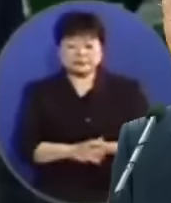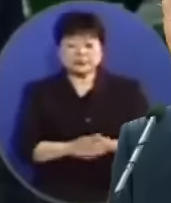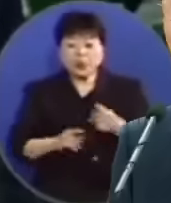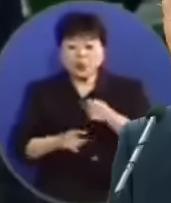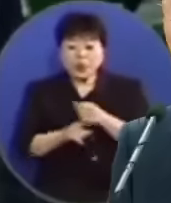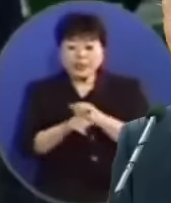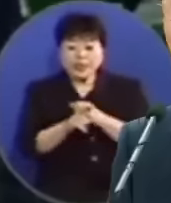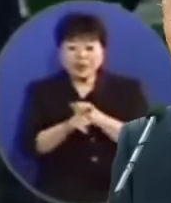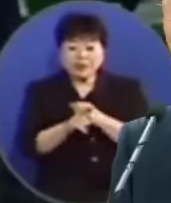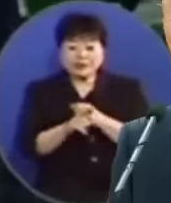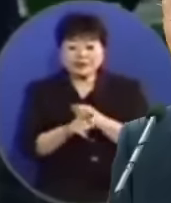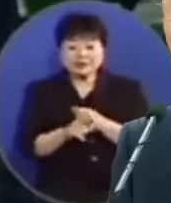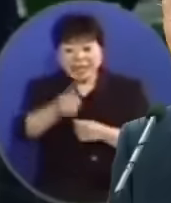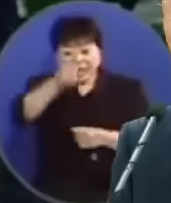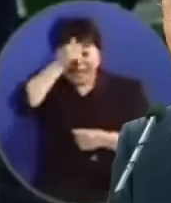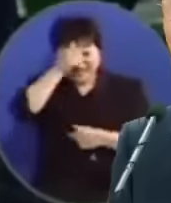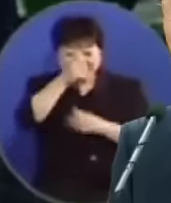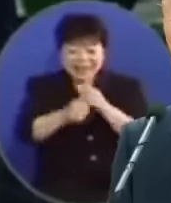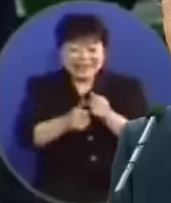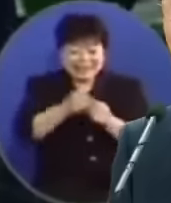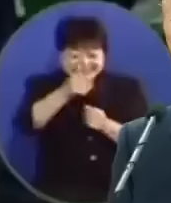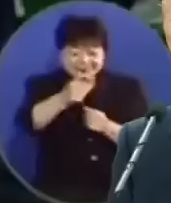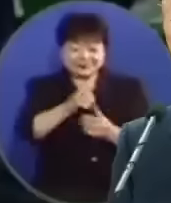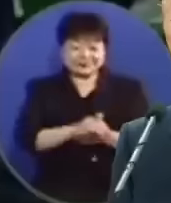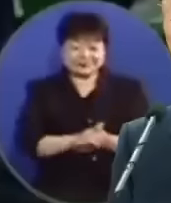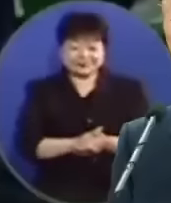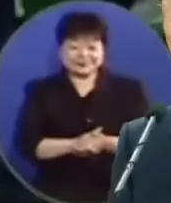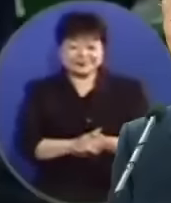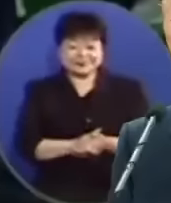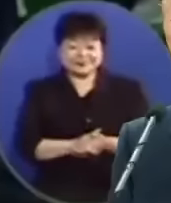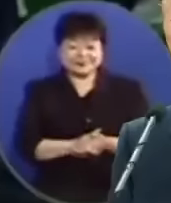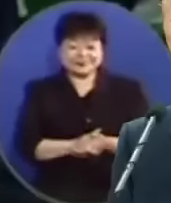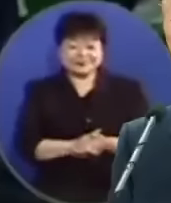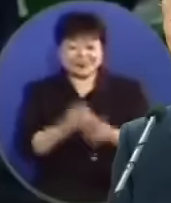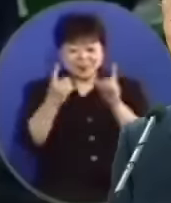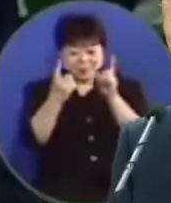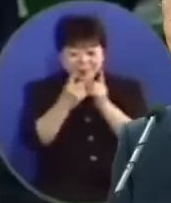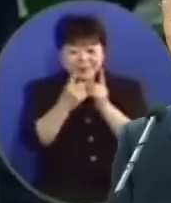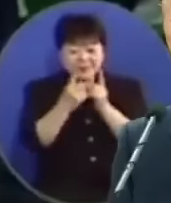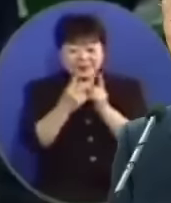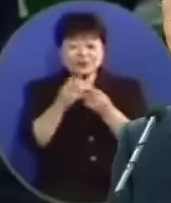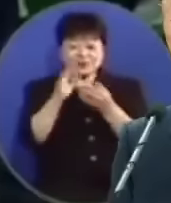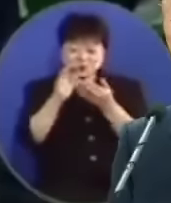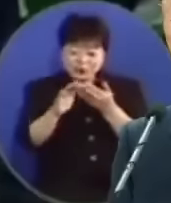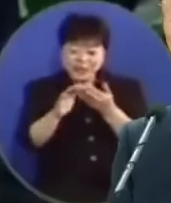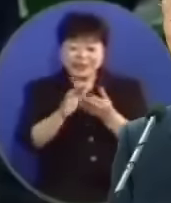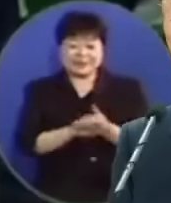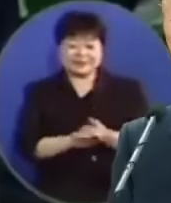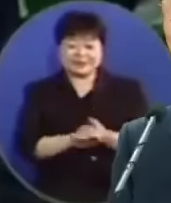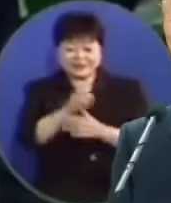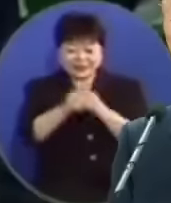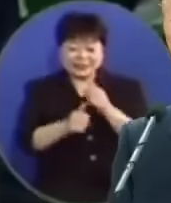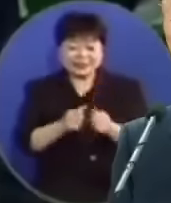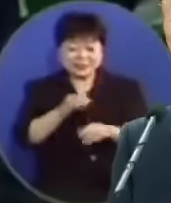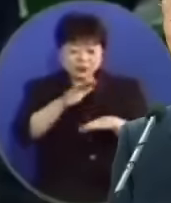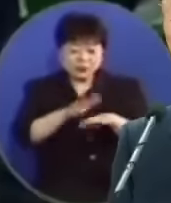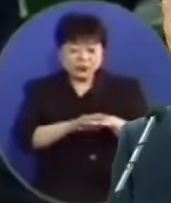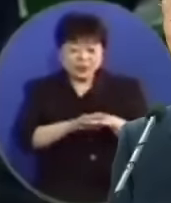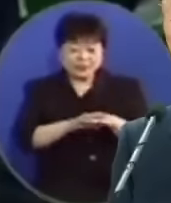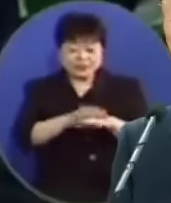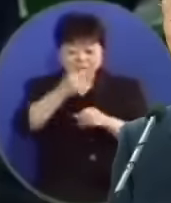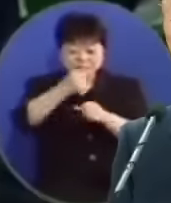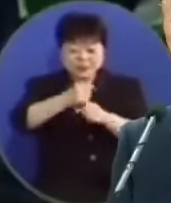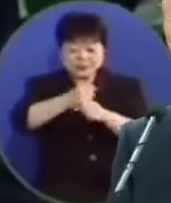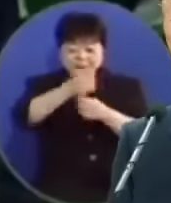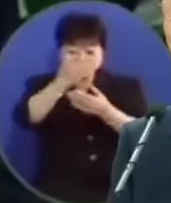왜냐하면 아담이 하나님을 만나 뵙고 난 다음에 하나님의 손에서 지혜를 받은